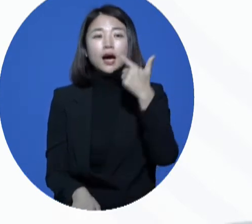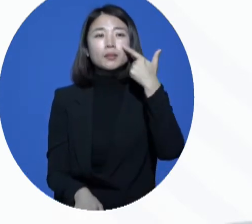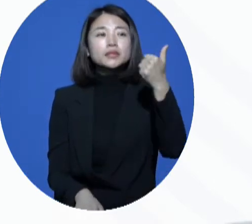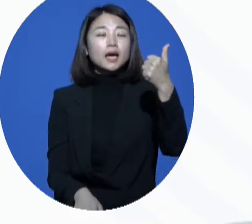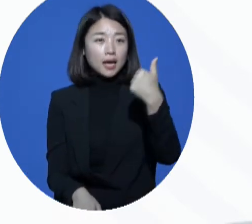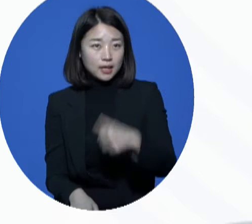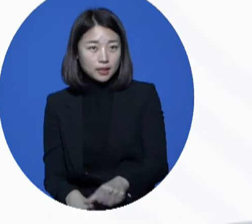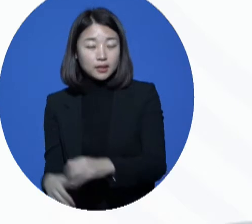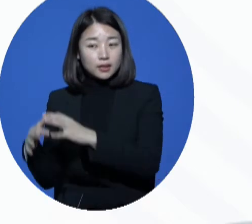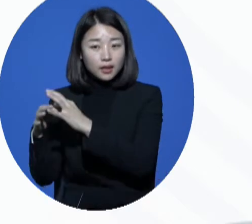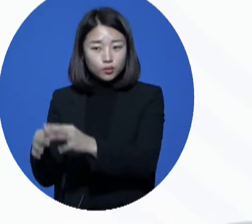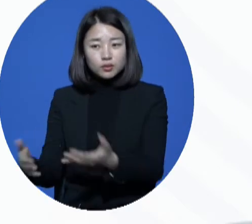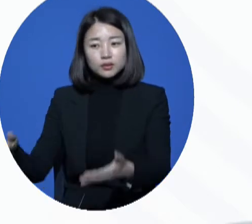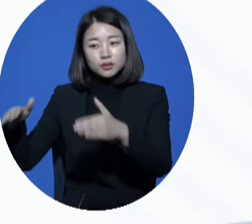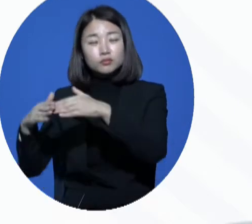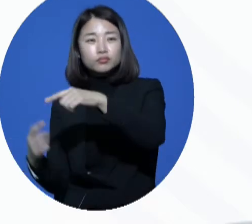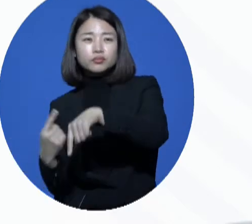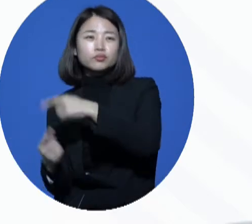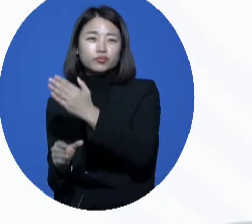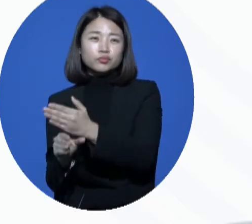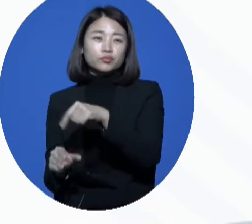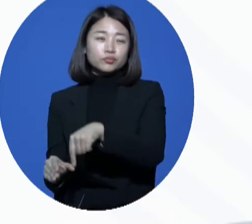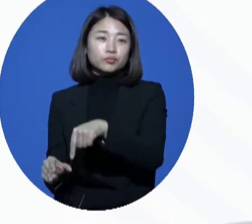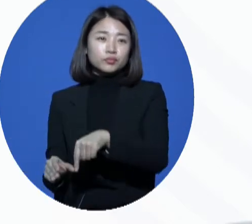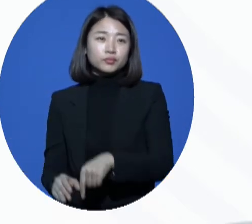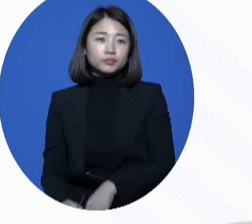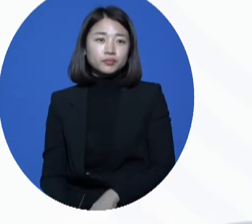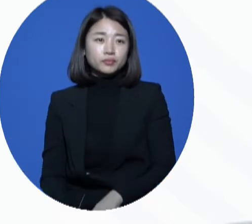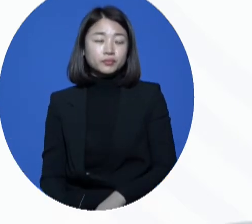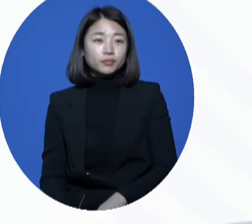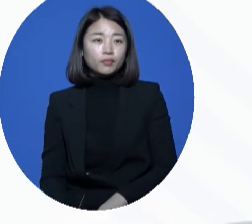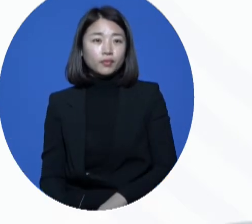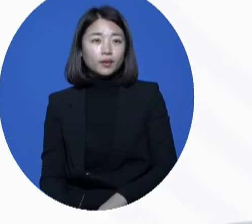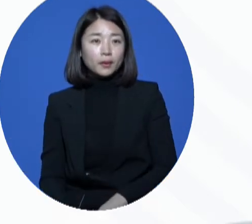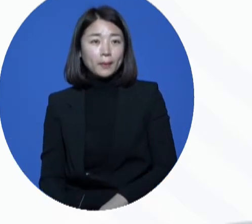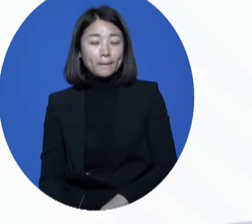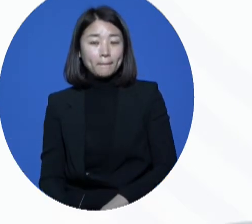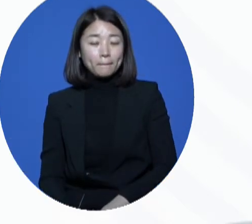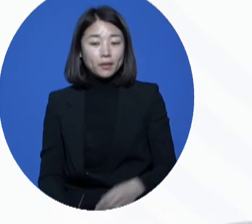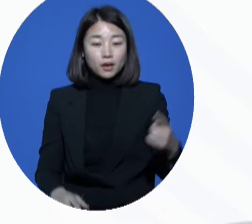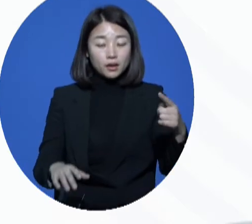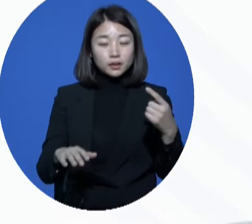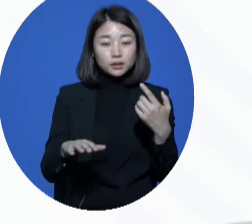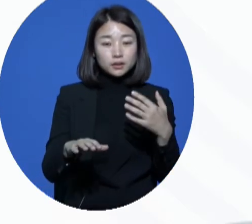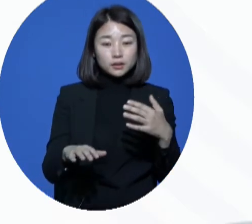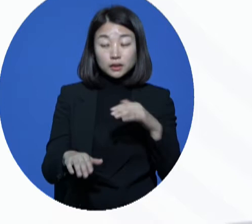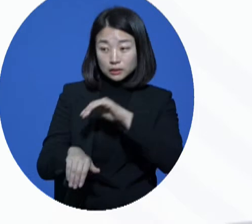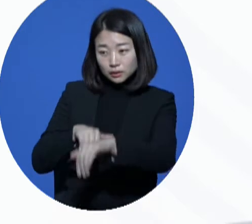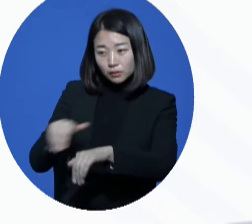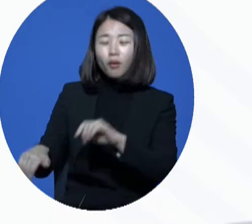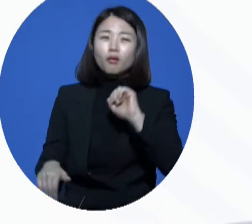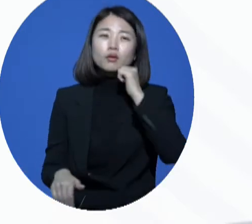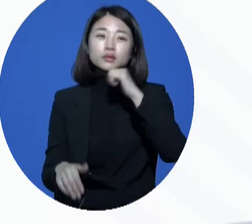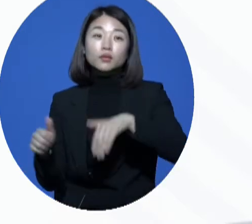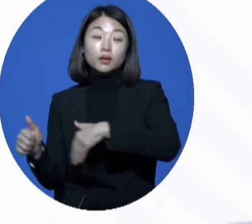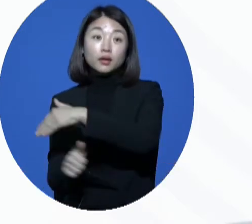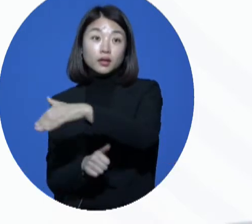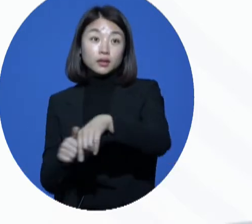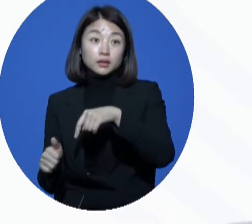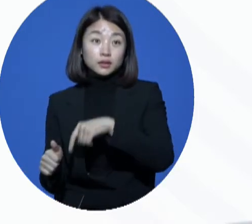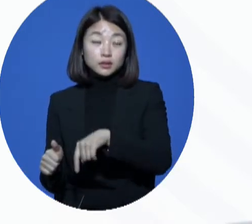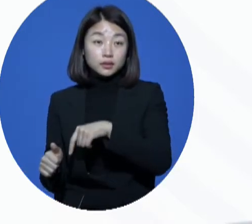있으면서 시설들을 유지하고 있습니다. 전혀 외부의 모니터나 투명적인 운영이 보장될 수 없는 것이죠. 자, 이런